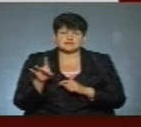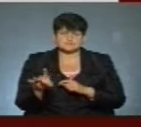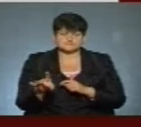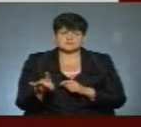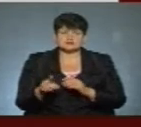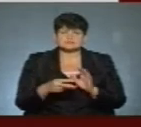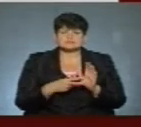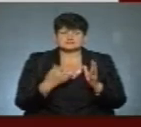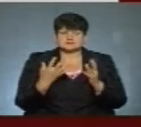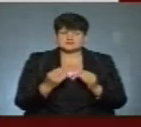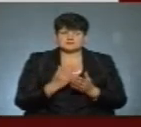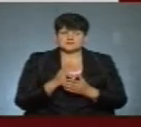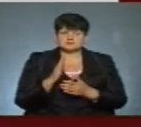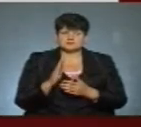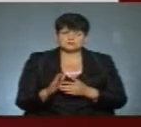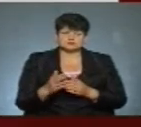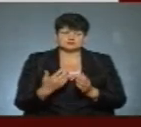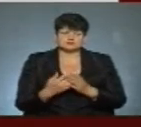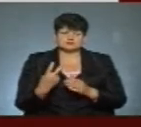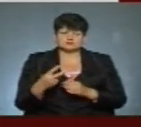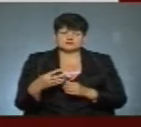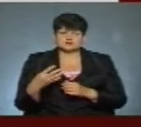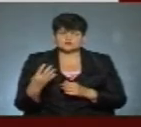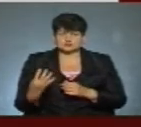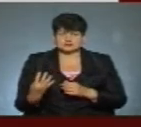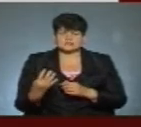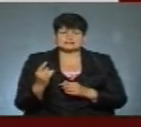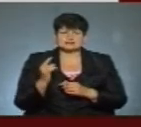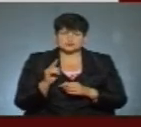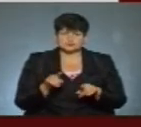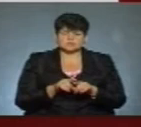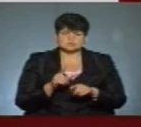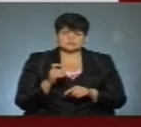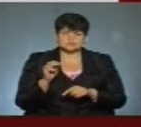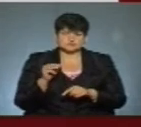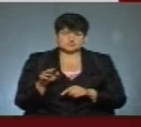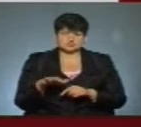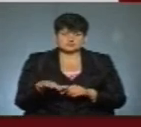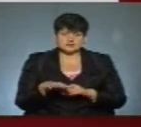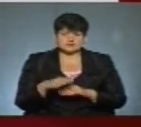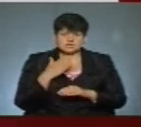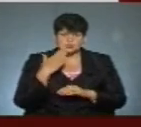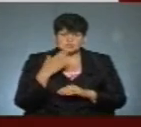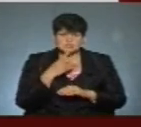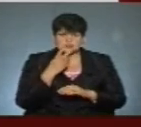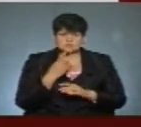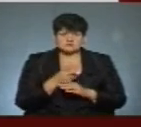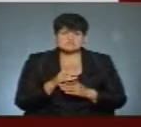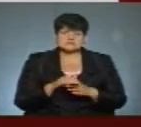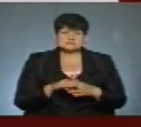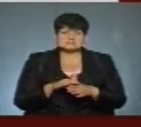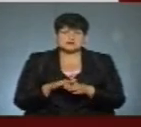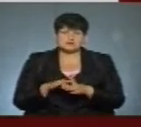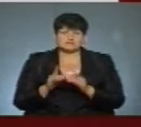за 7 днів має становити щонайменше 24 на ті ж 100 тисяч населення. Останній показник – заповнення ліжок